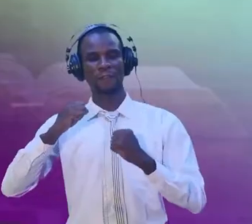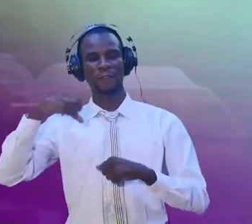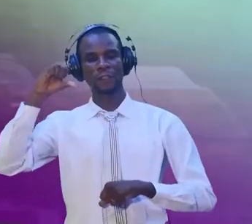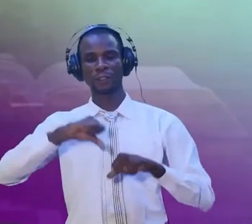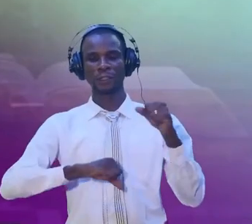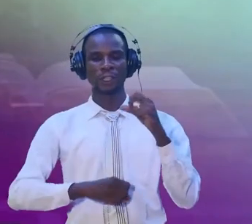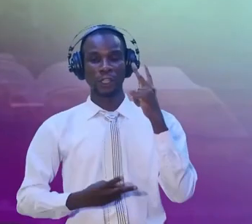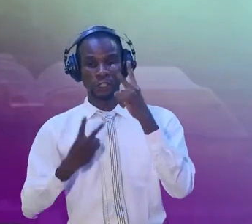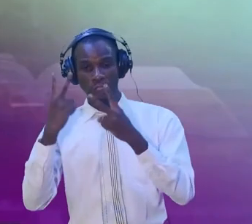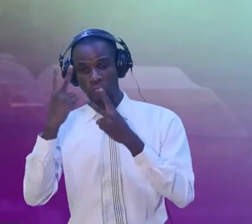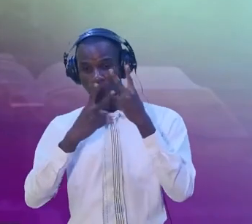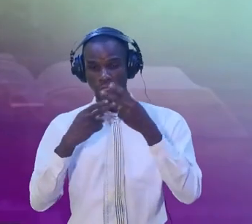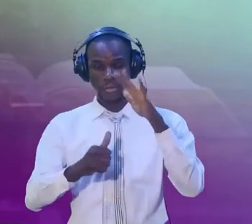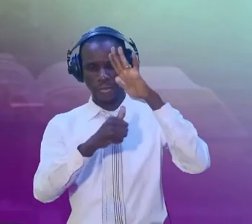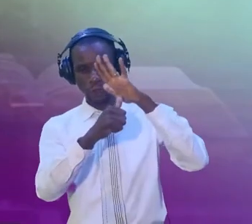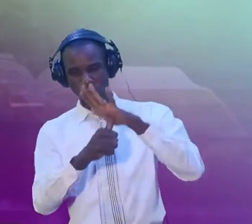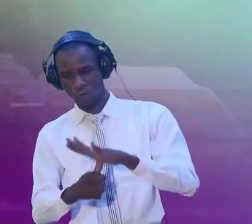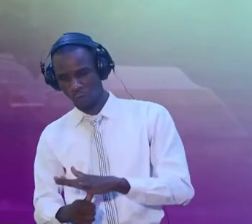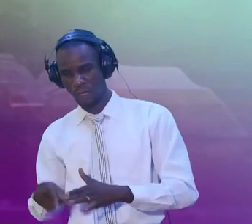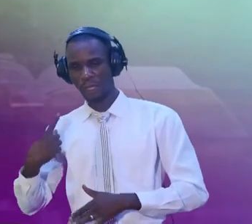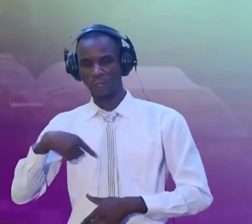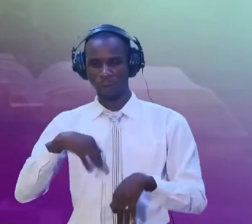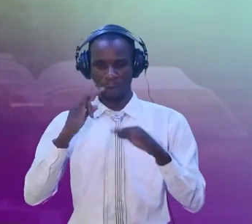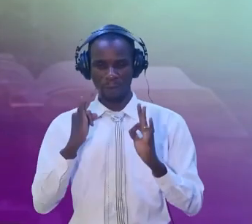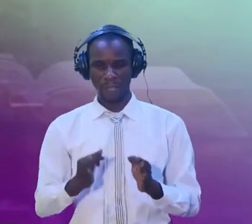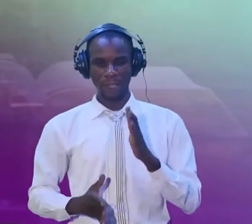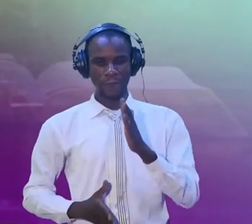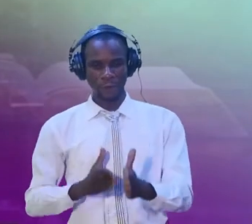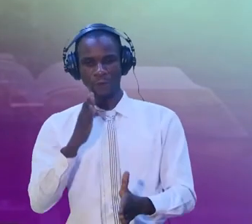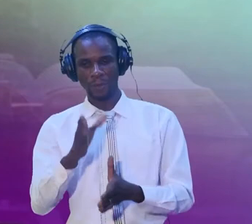Tunashinda, tuna uwezo dhidi ya nguvu za giza na uongo.